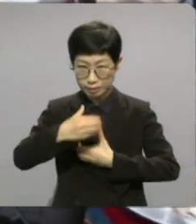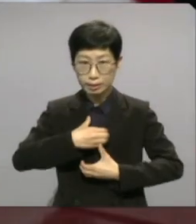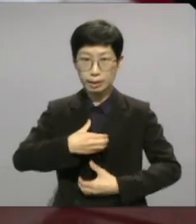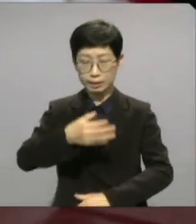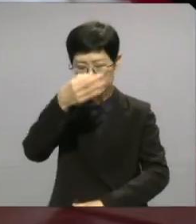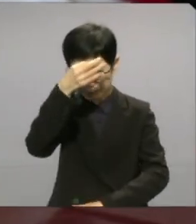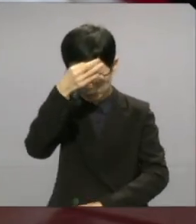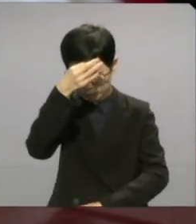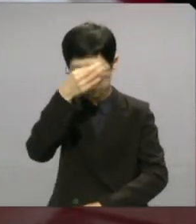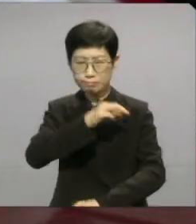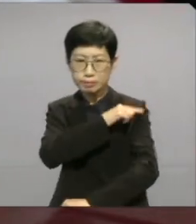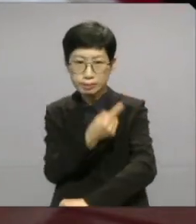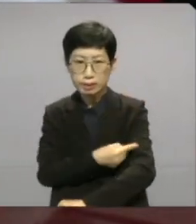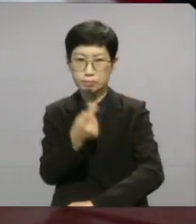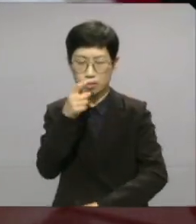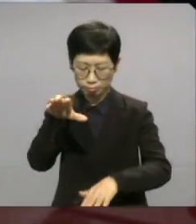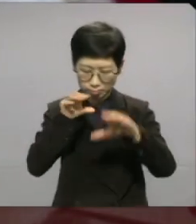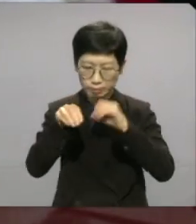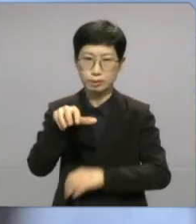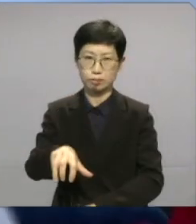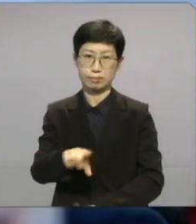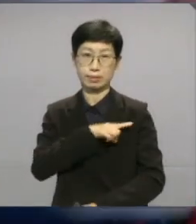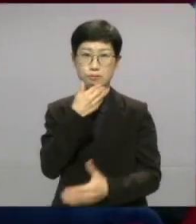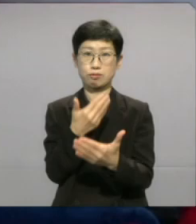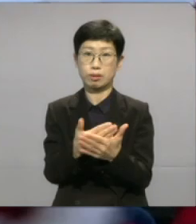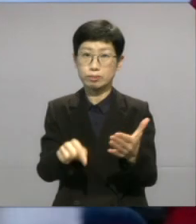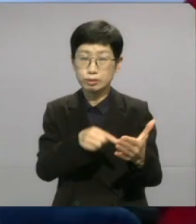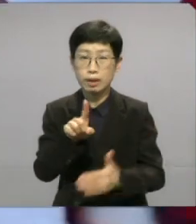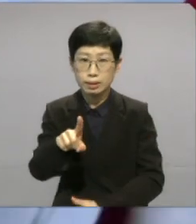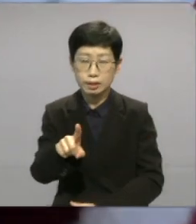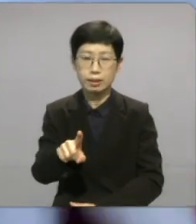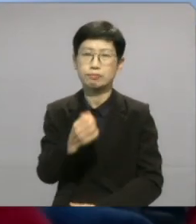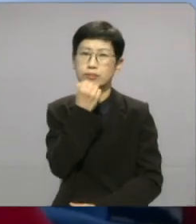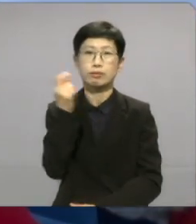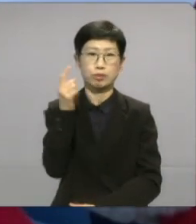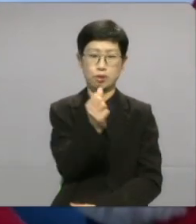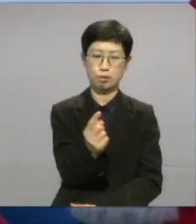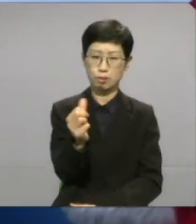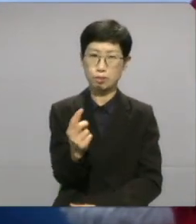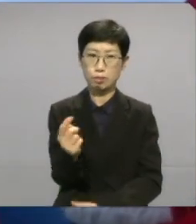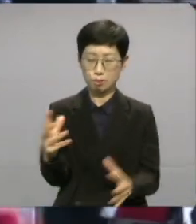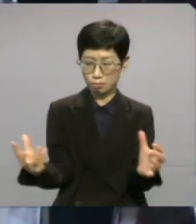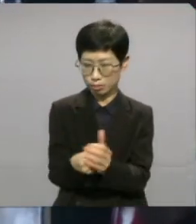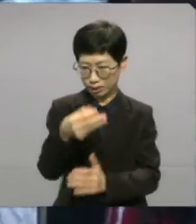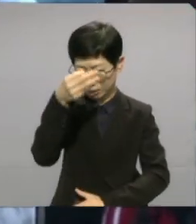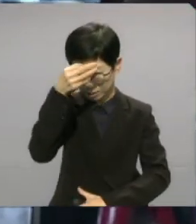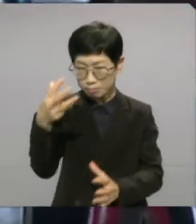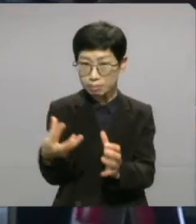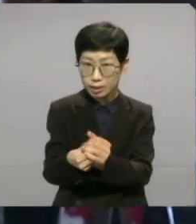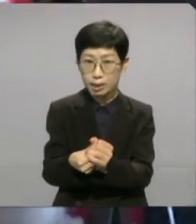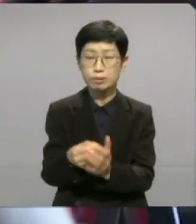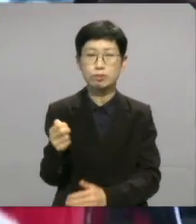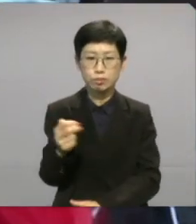곳인데요. 가장 중요한 것 중 하나는 웃음소리입니다. 호호호, 기술을 완벽하게 구사하는 것부터